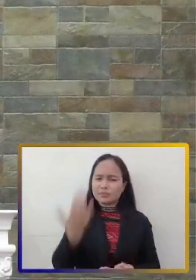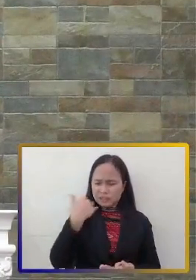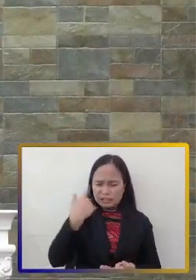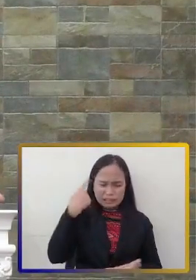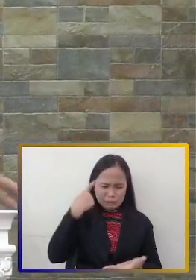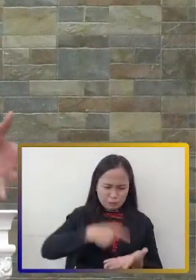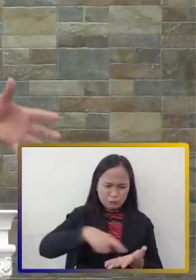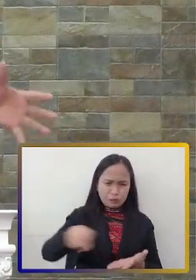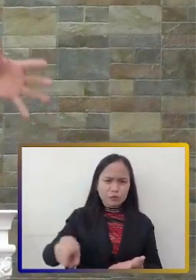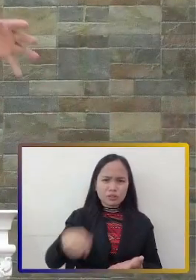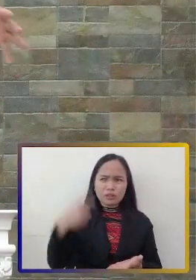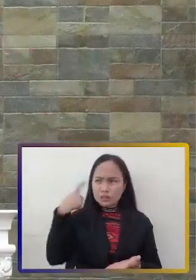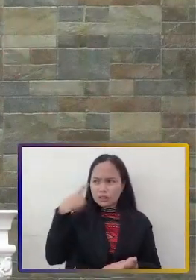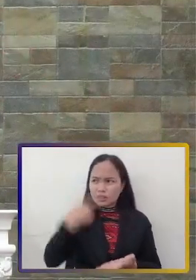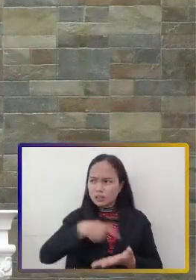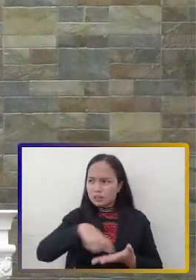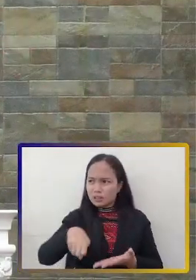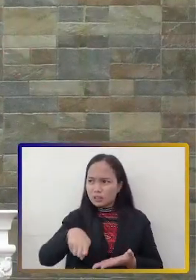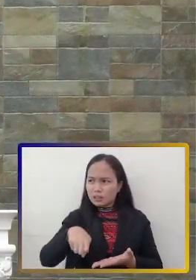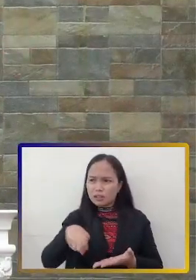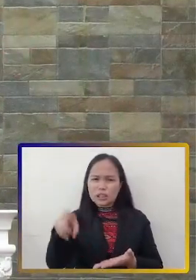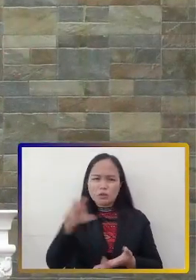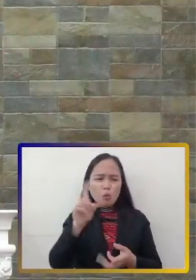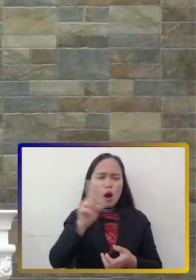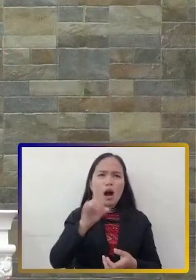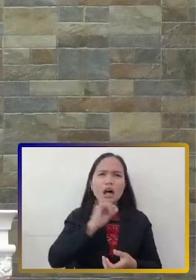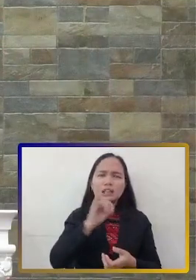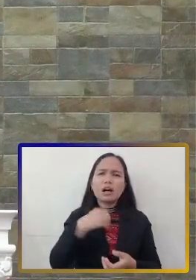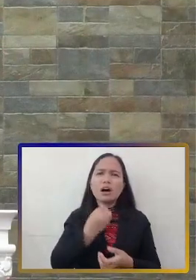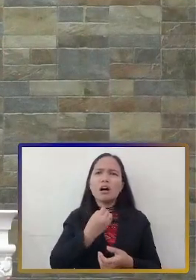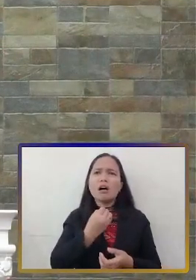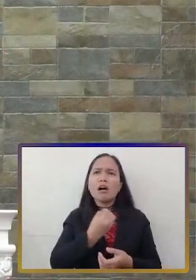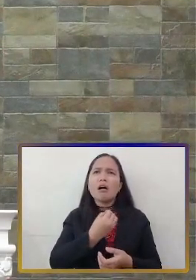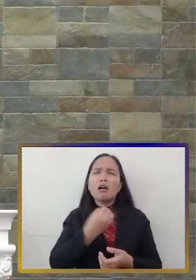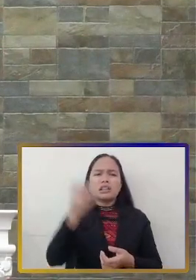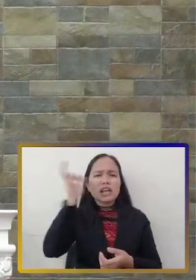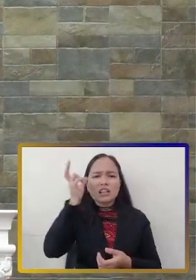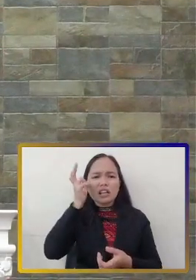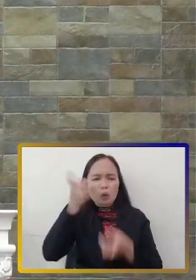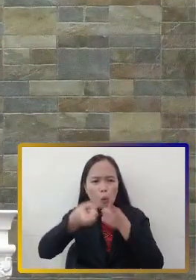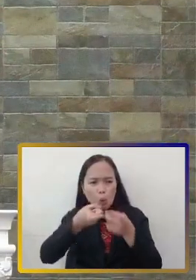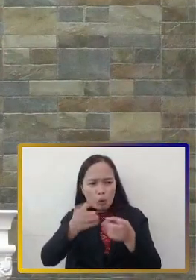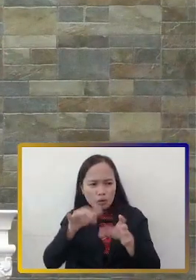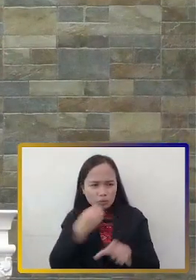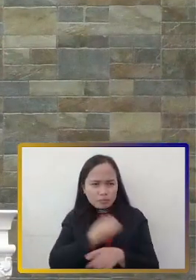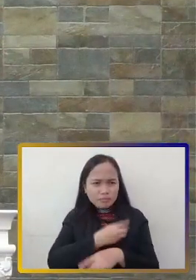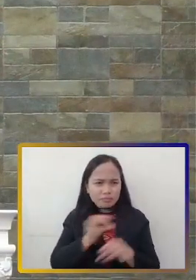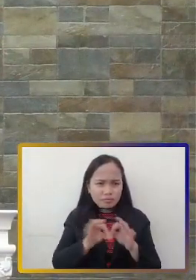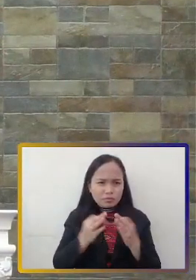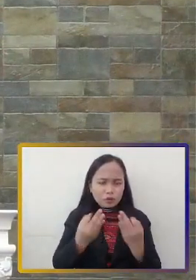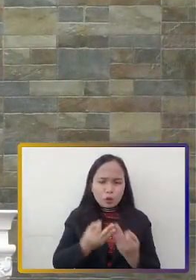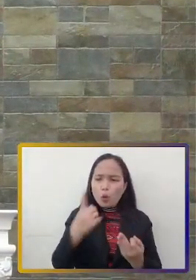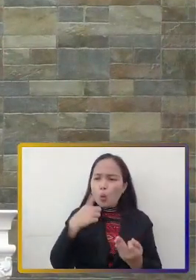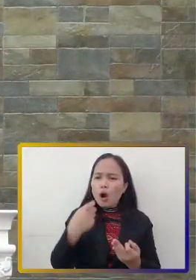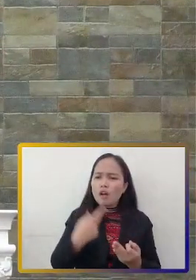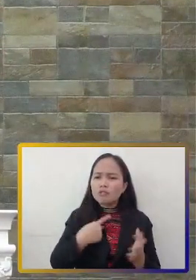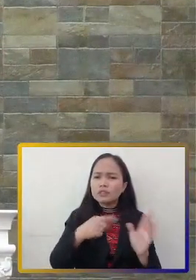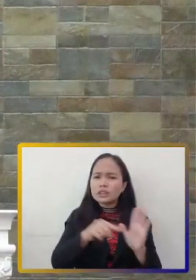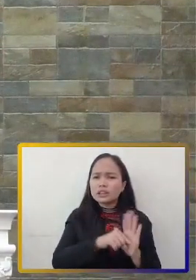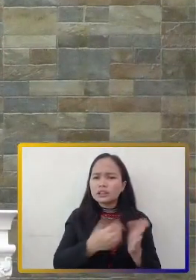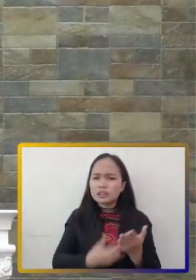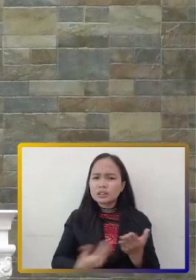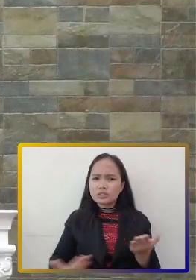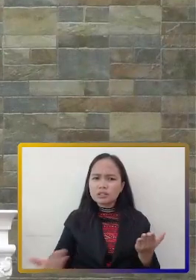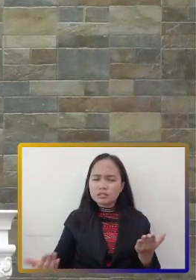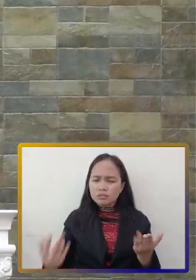Check it out. Ano yung stronghold kaya ng diablo sa amin? Sipin nyo, sino mo may negative thought? Punta kayo rito sa